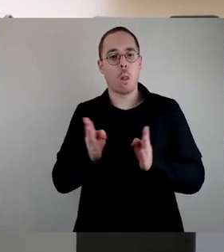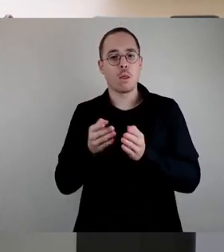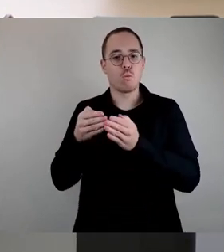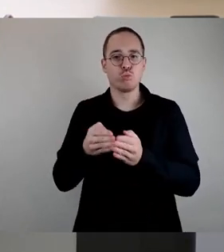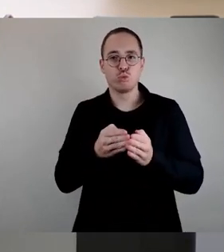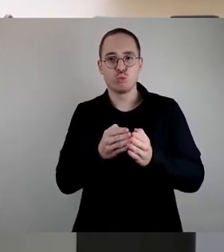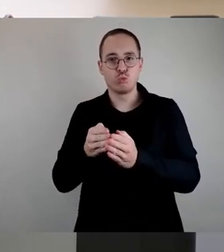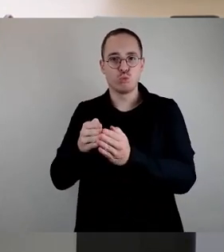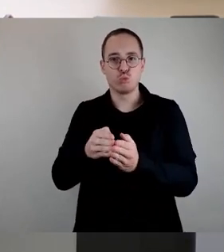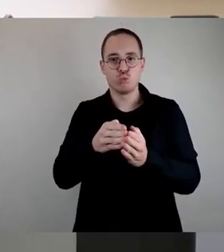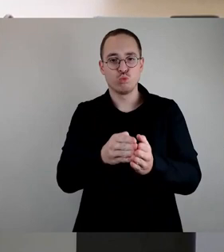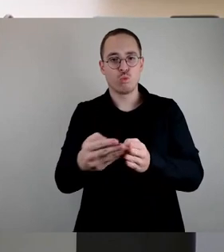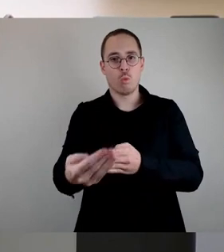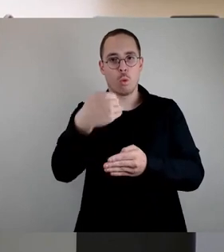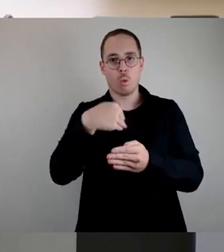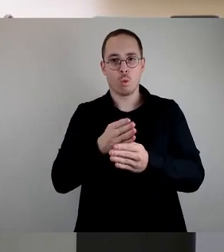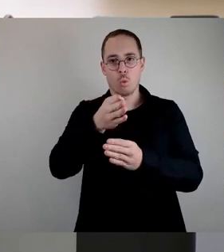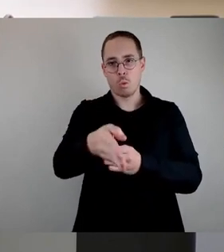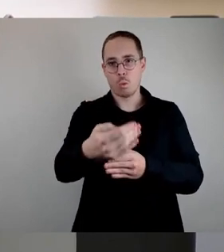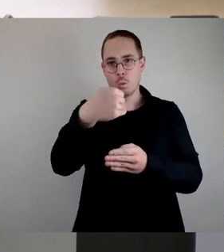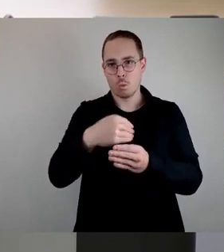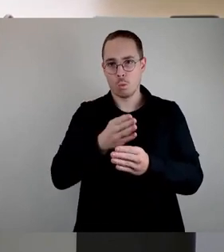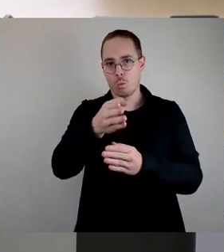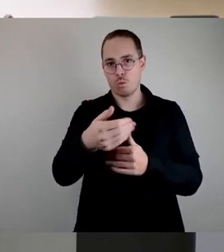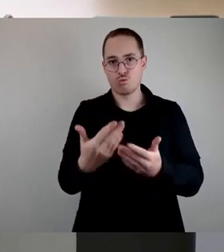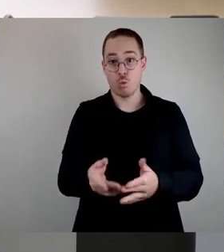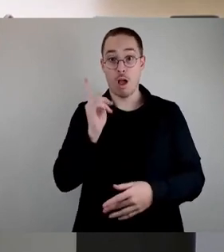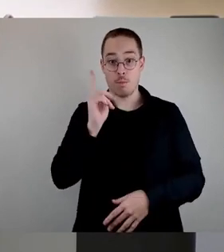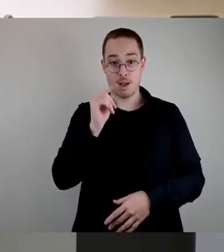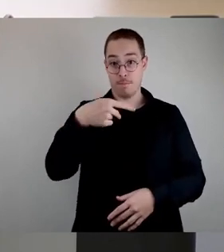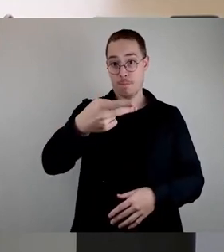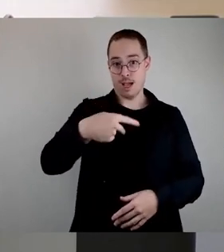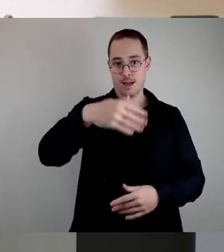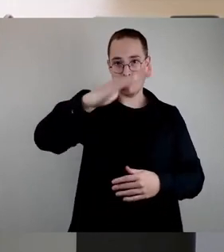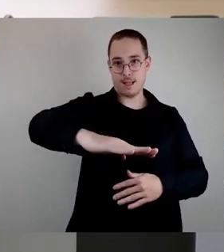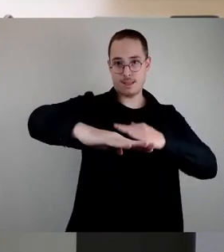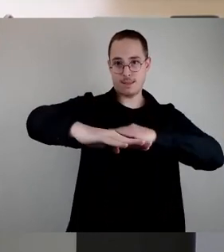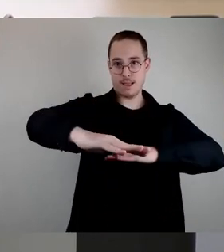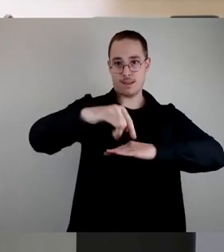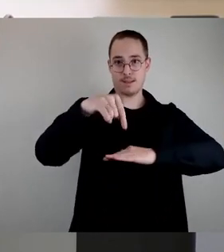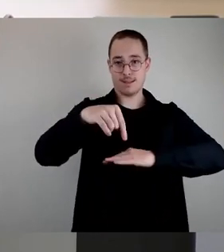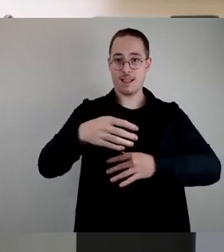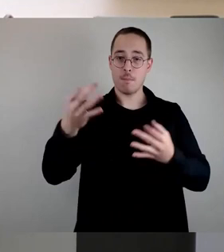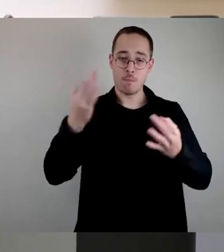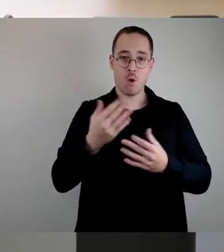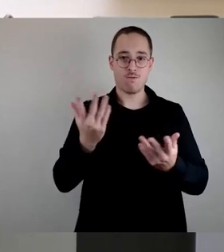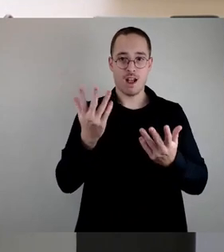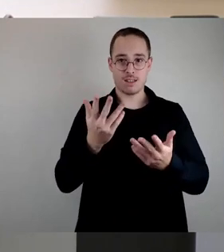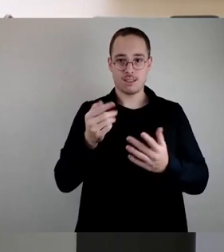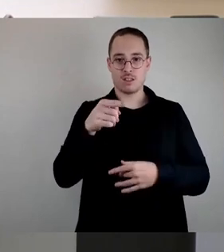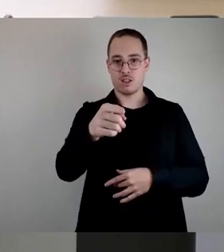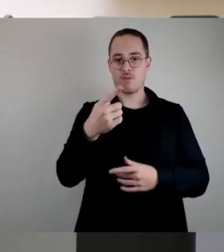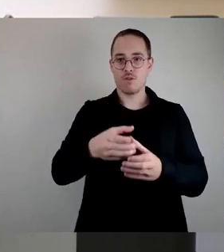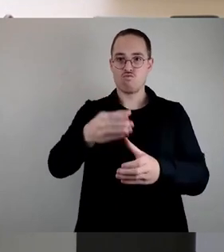braucht auf beiden Seiten Anlegestellen. Sie braucht einen Weg von der Elbe hoch in die Messe. Und das alles sind Eingriffe in